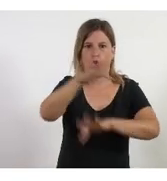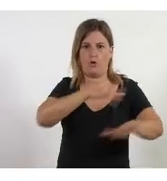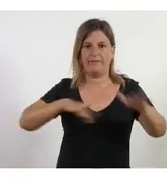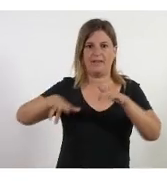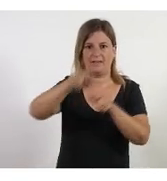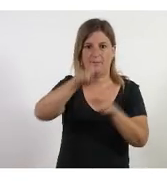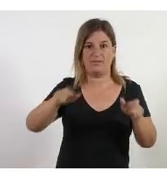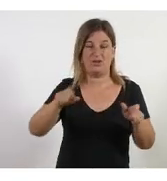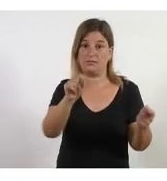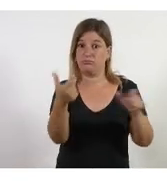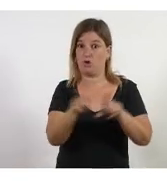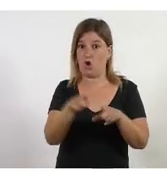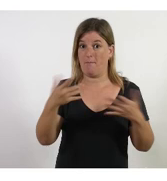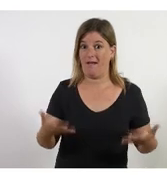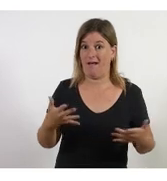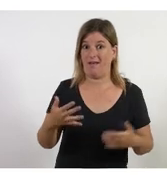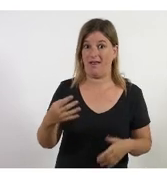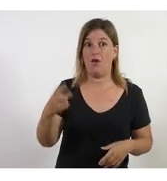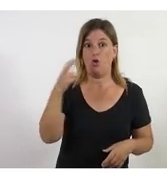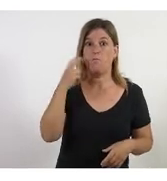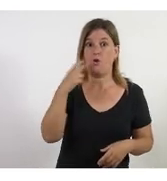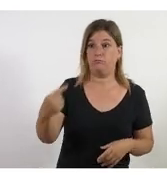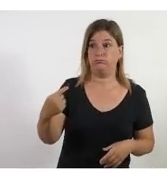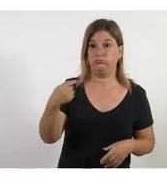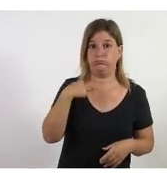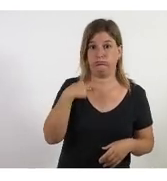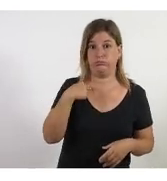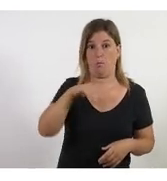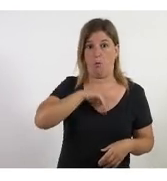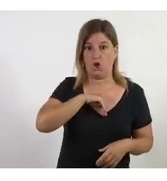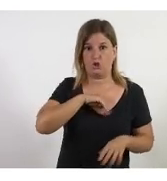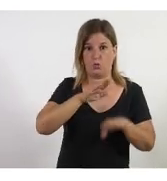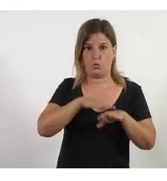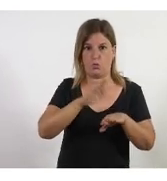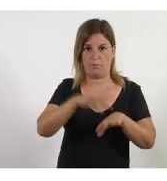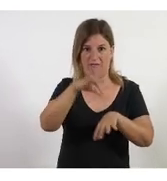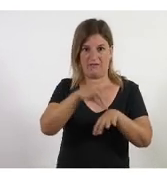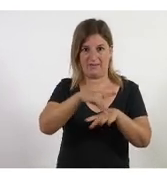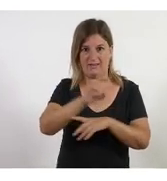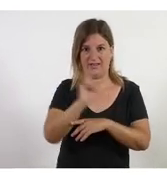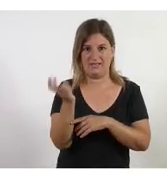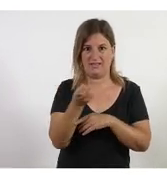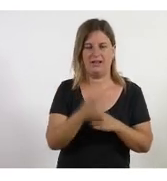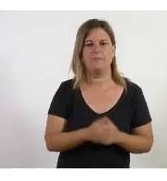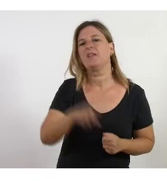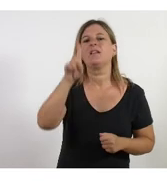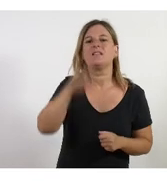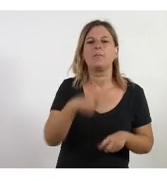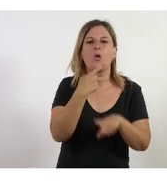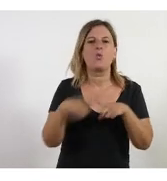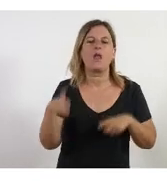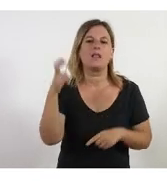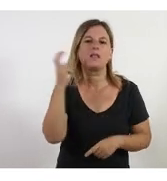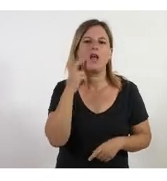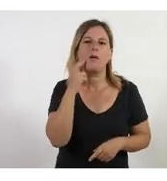a la por que tenim ara també, de perdre la vida a través de l'enfermetat, etc etc. També tenim una altra por, una miqueta que ja hem